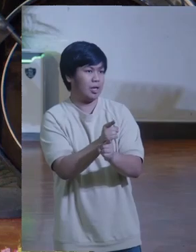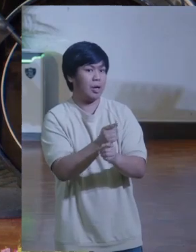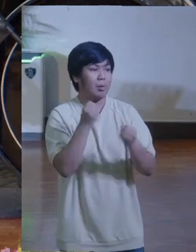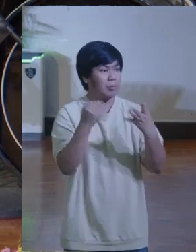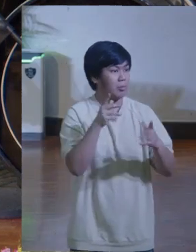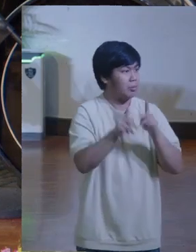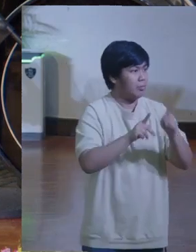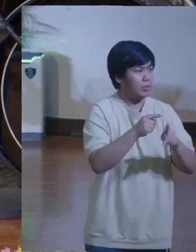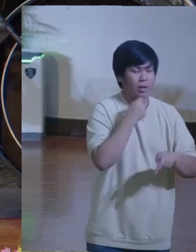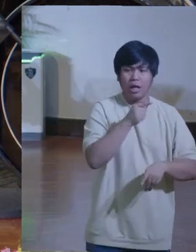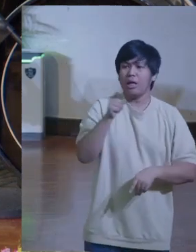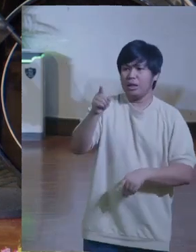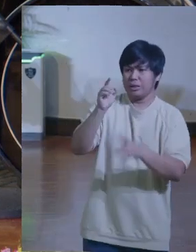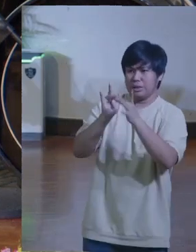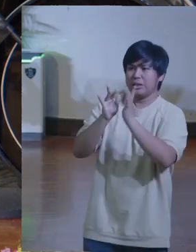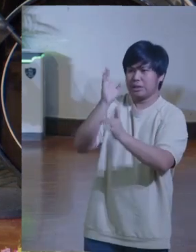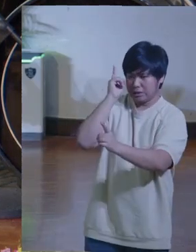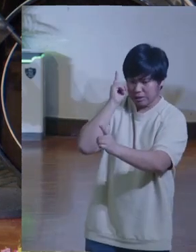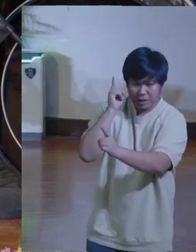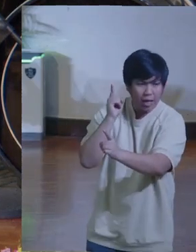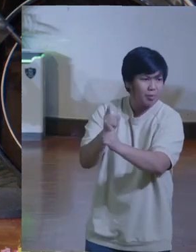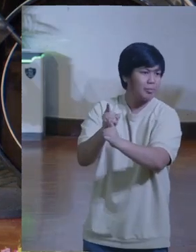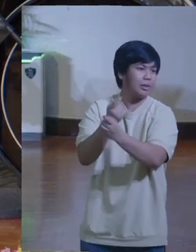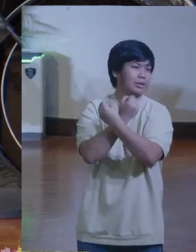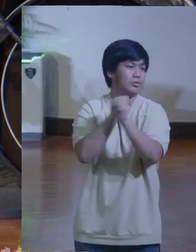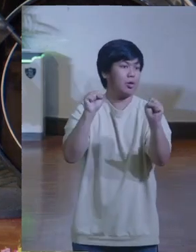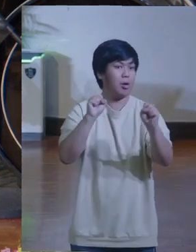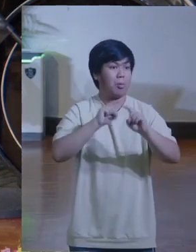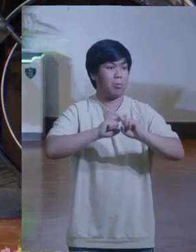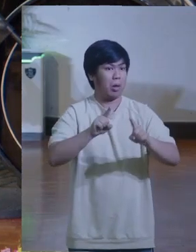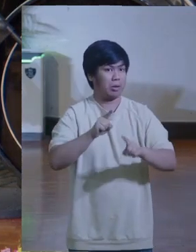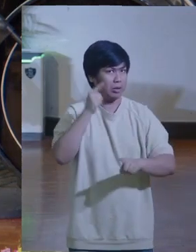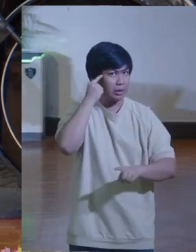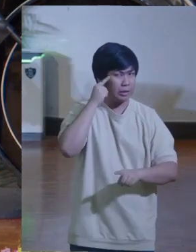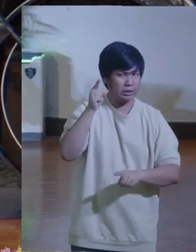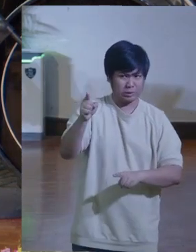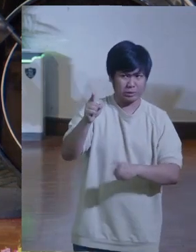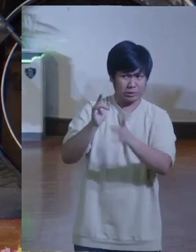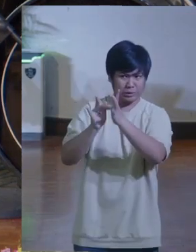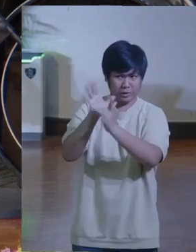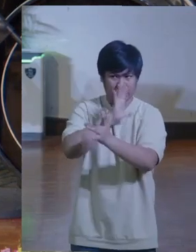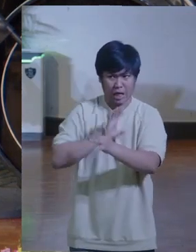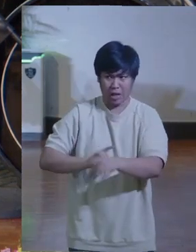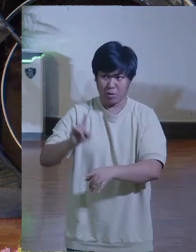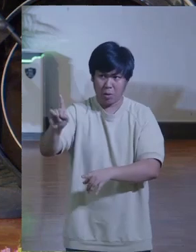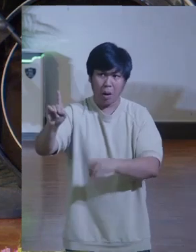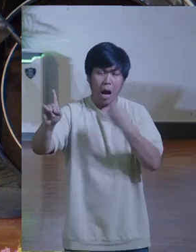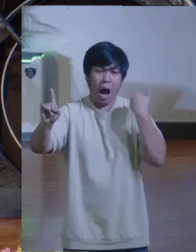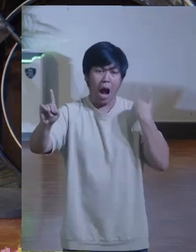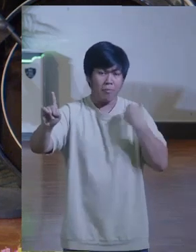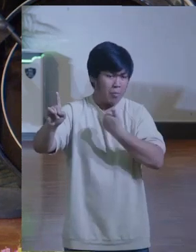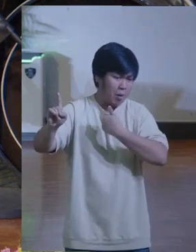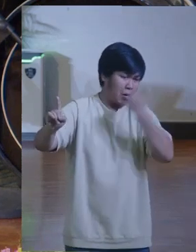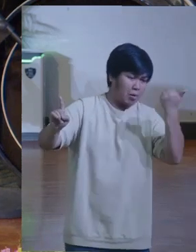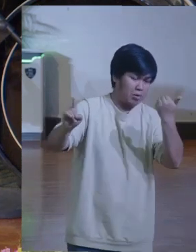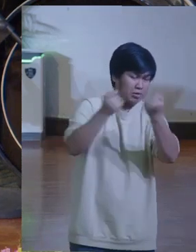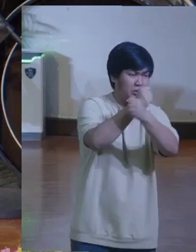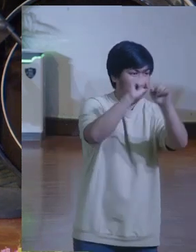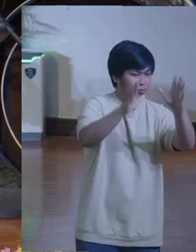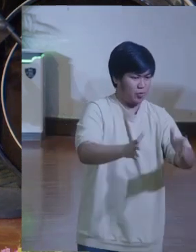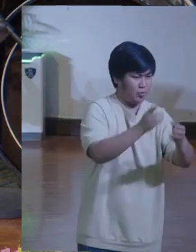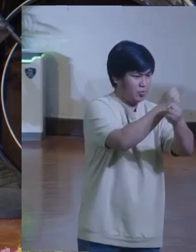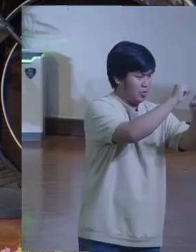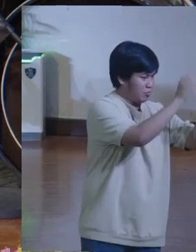na tagapagligtas. Ngunit hindi siya nag-iisa. At marami pang ibang daan patungo